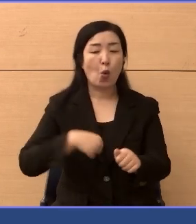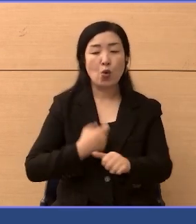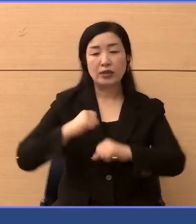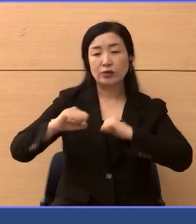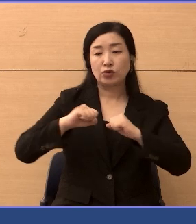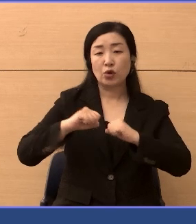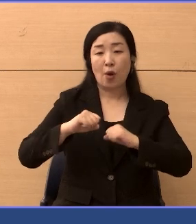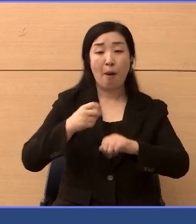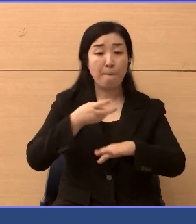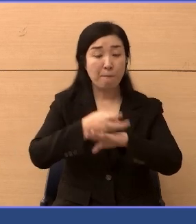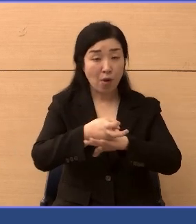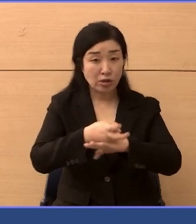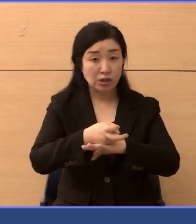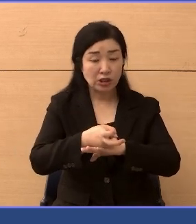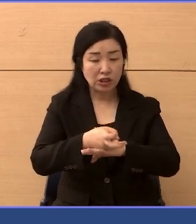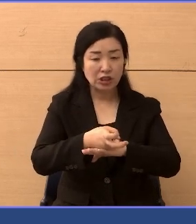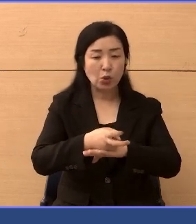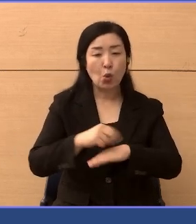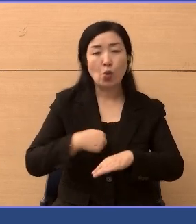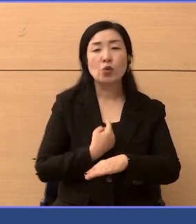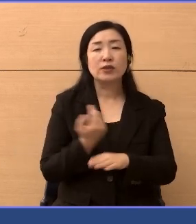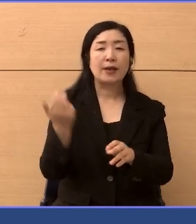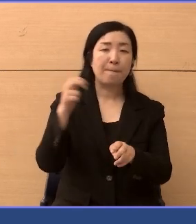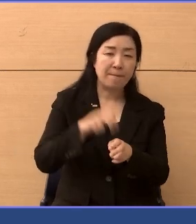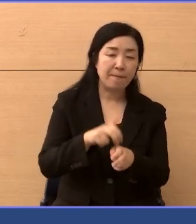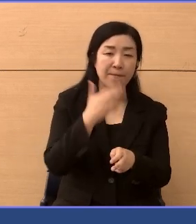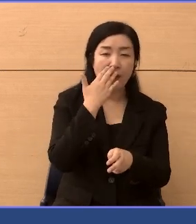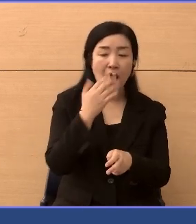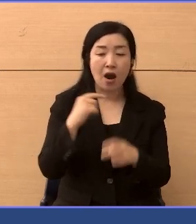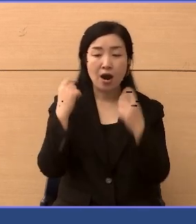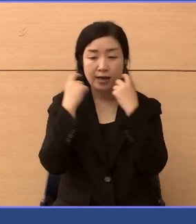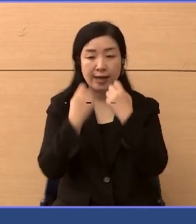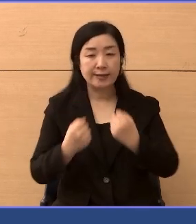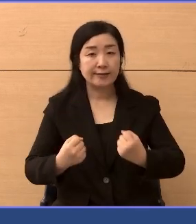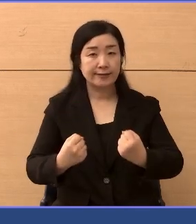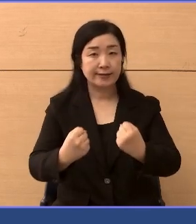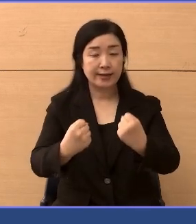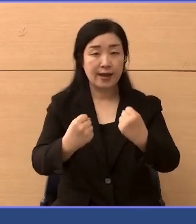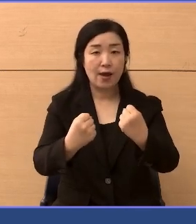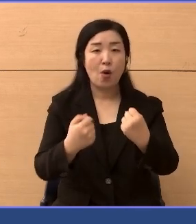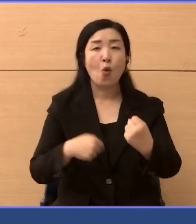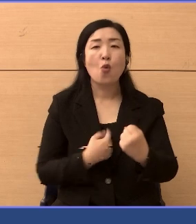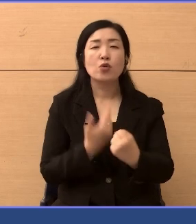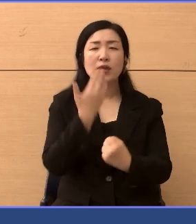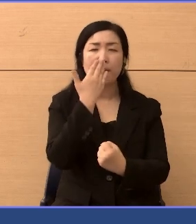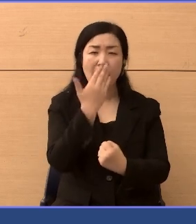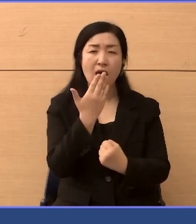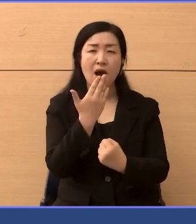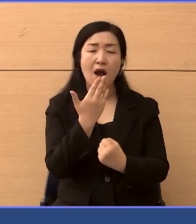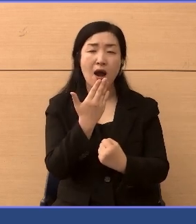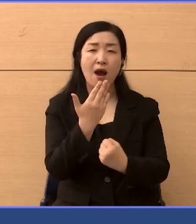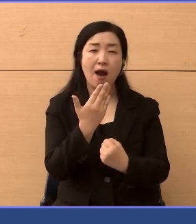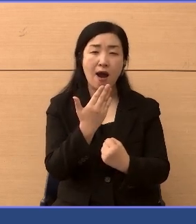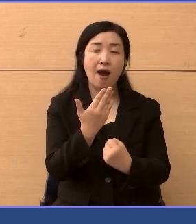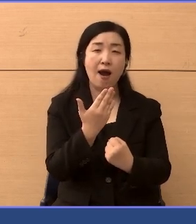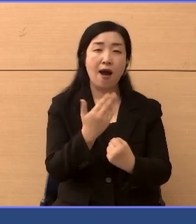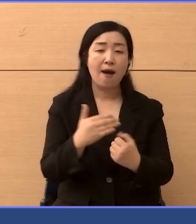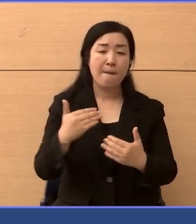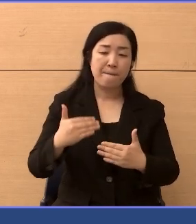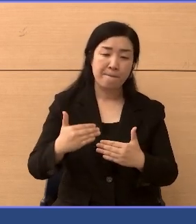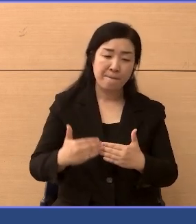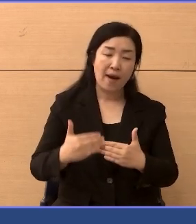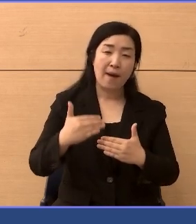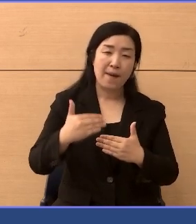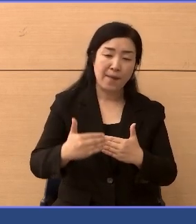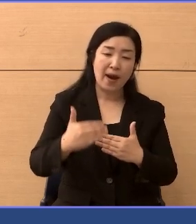own transport, 대중교통을 써서 that 이동을 they're 하든 자가용을 gradually 사용하든 혼자 moving out 이동할 of 수 the 있도록 family 해서 home